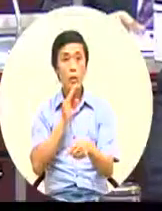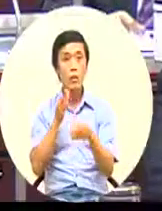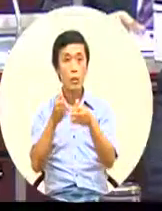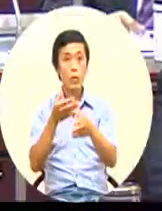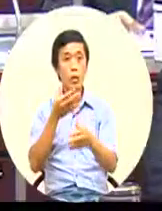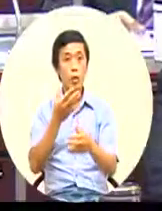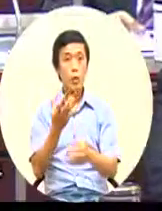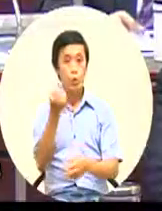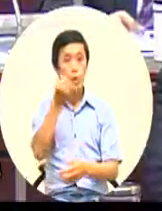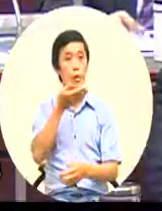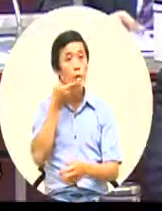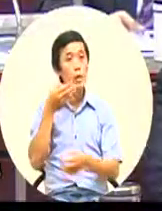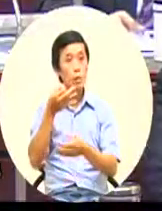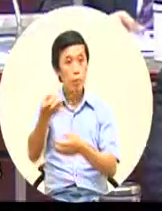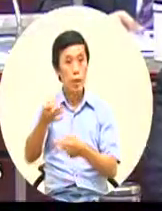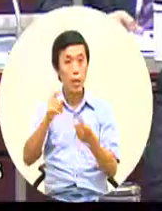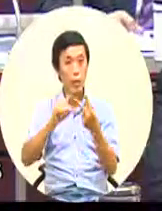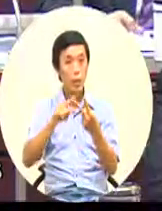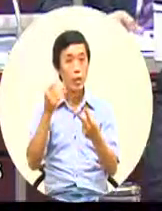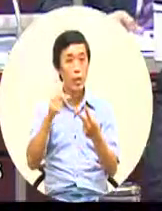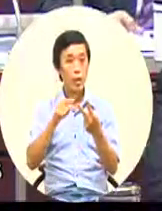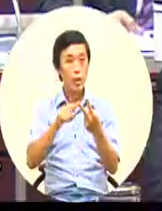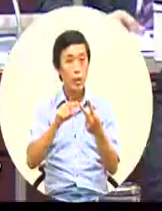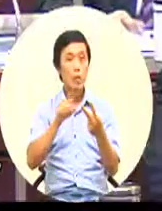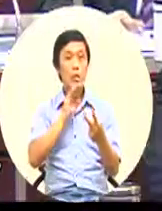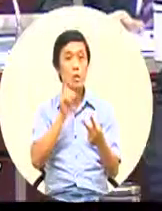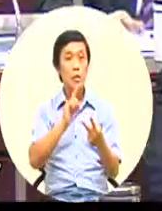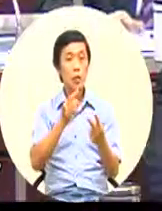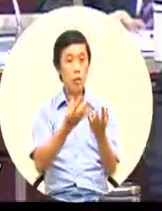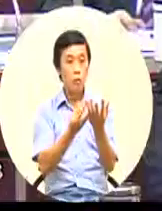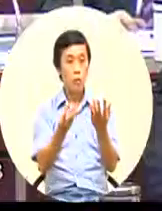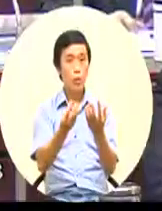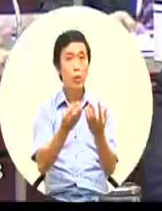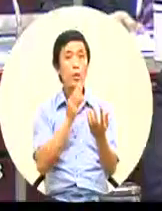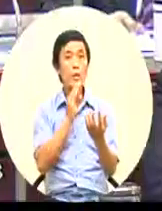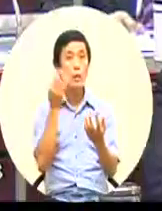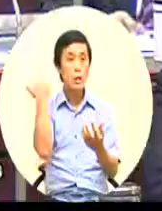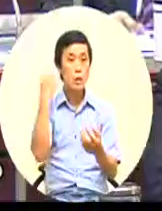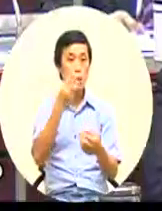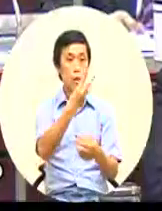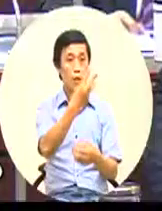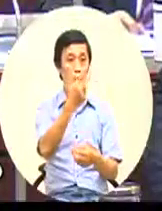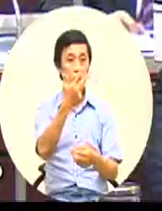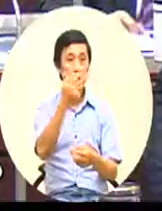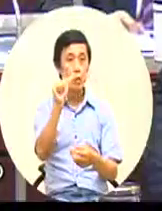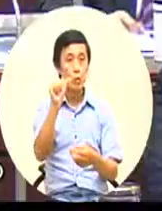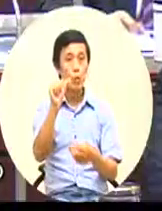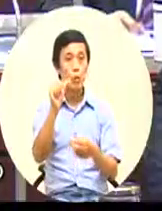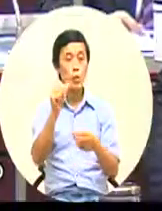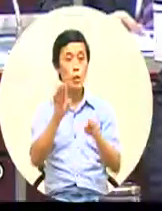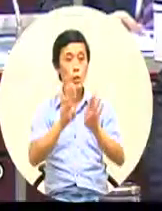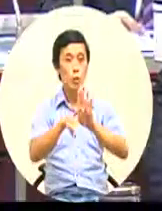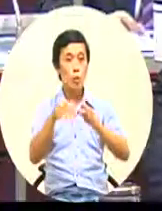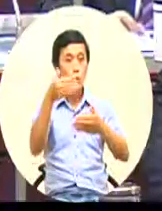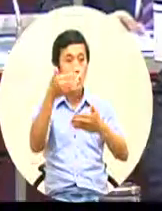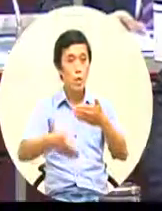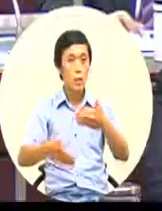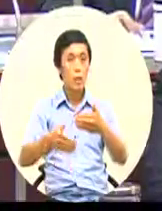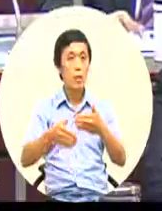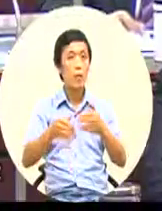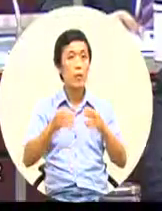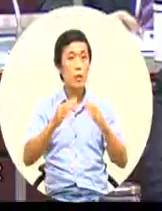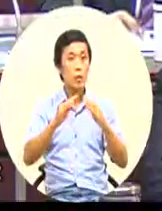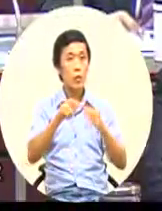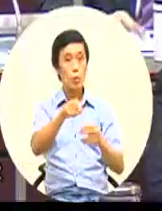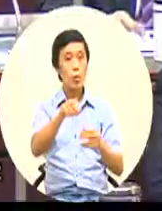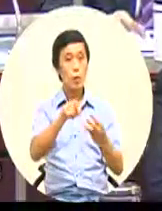有些是375减租，买佃农的权利，有另外一部分是